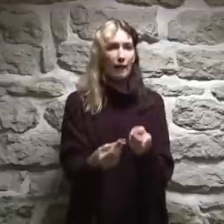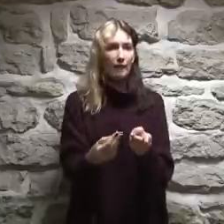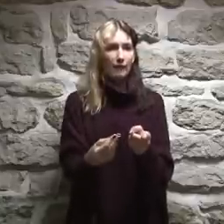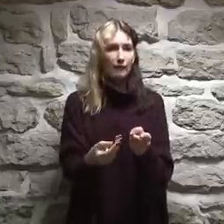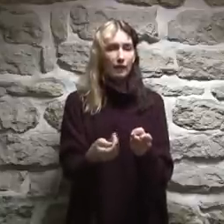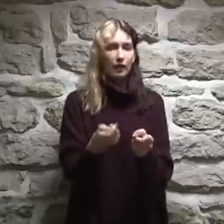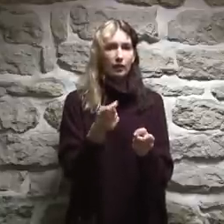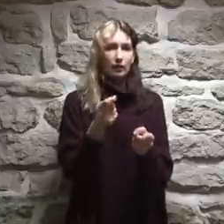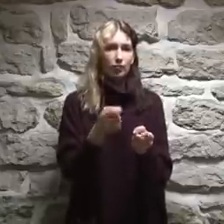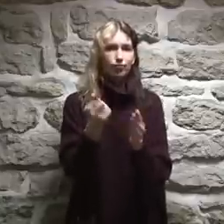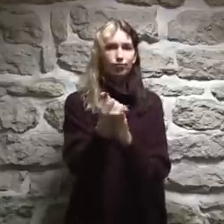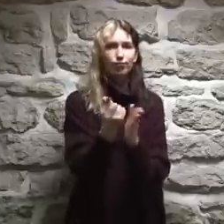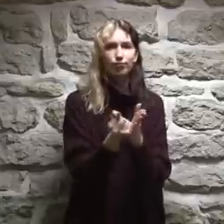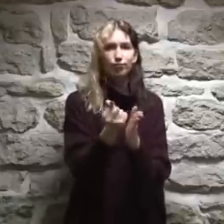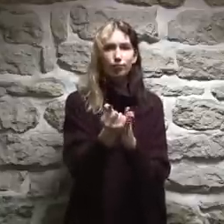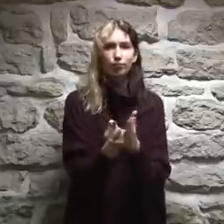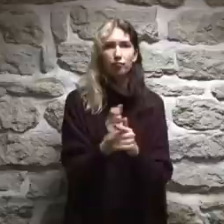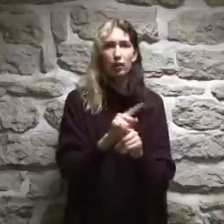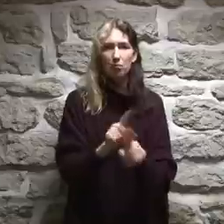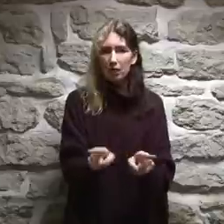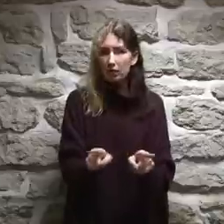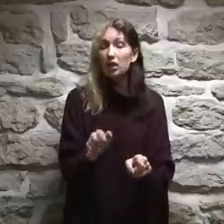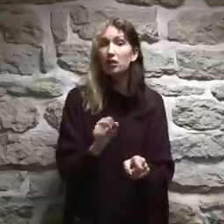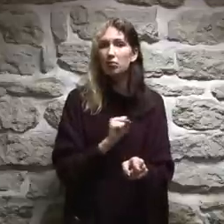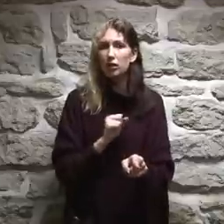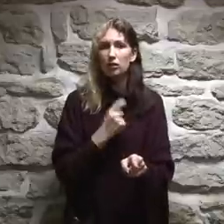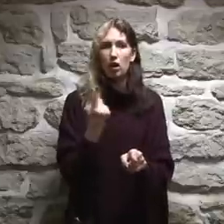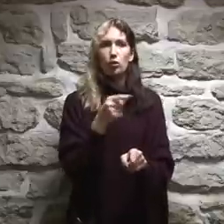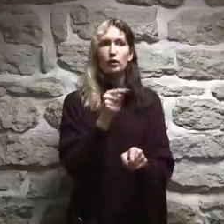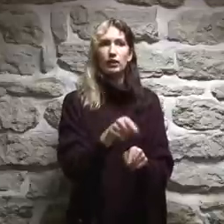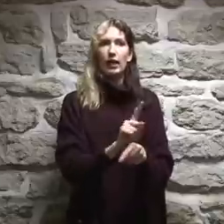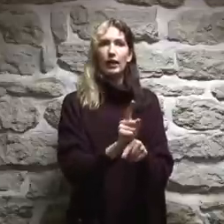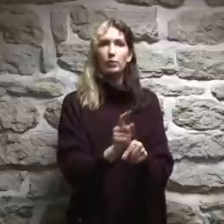kivisse lihtsalt sellepärast, et midagi sellel hetkel ainuüksi